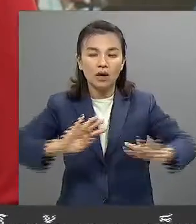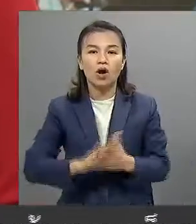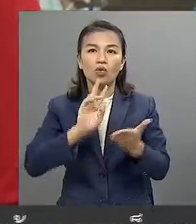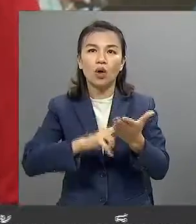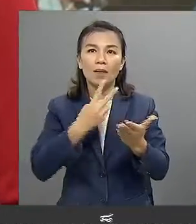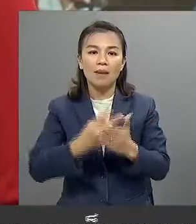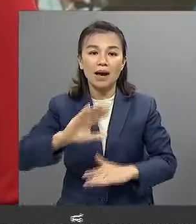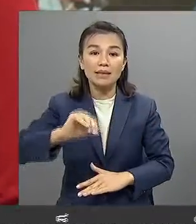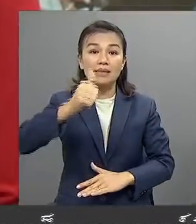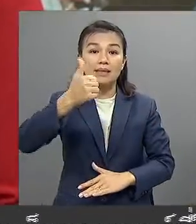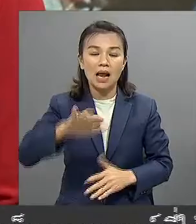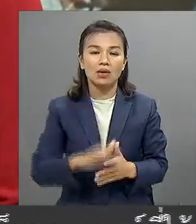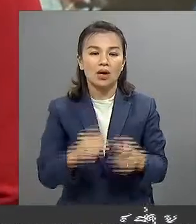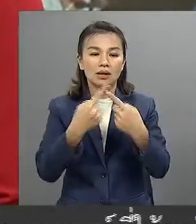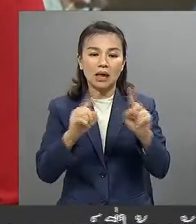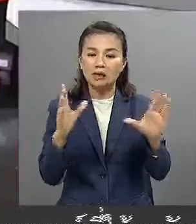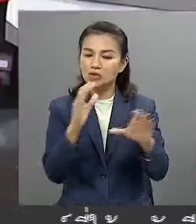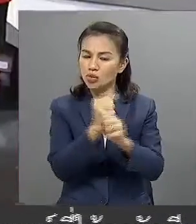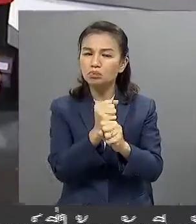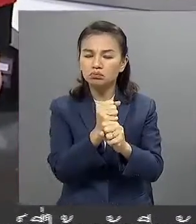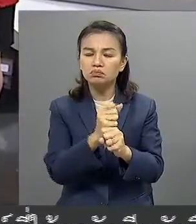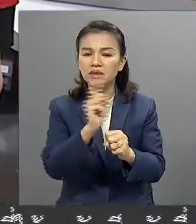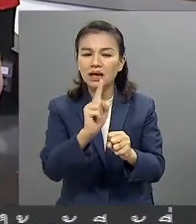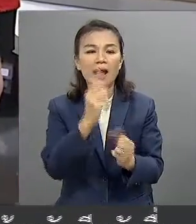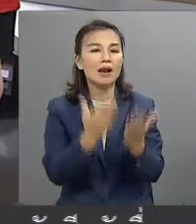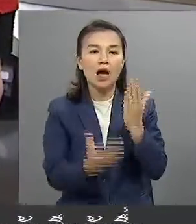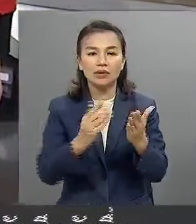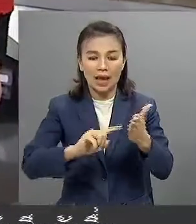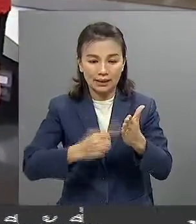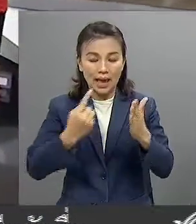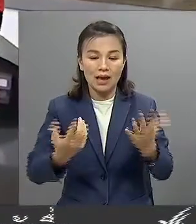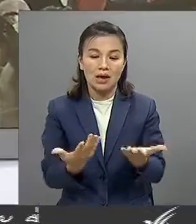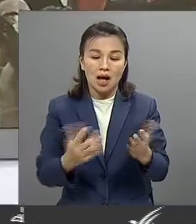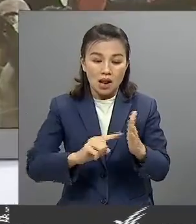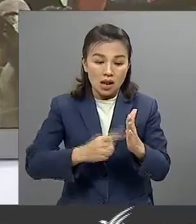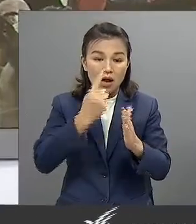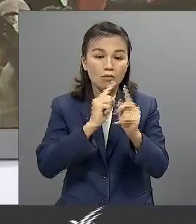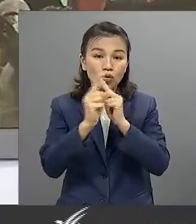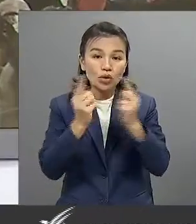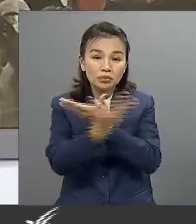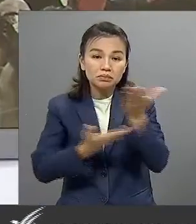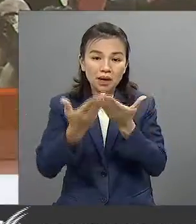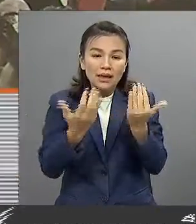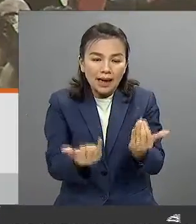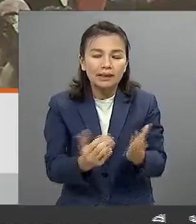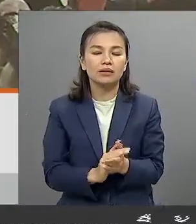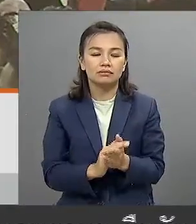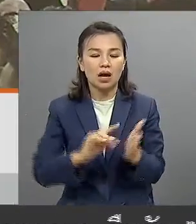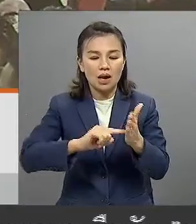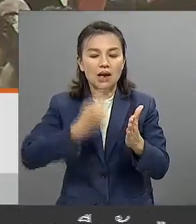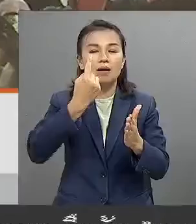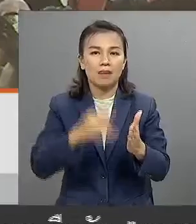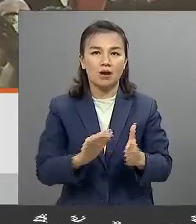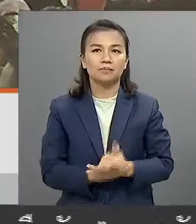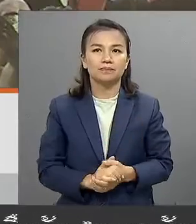ออกมาเป็นอย่างไรแต่อย่างน้อยเนี่ยได้เริ่มต้นการพูดคุยเพื่อหาทางออกให้กับวิกฤตในครั้งนี้แล้วนะคะไม่ว่าที่ผ่านมาท่า